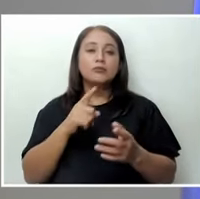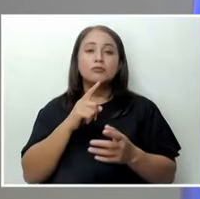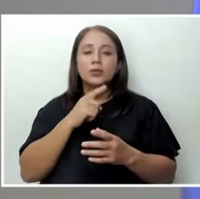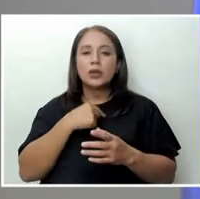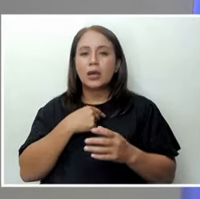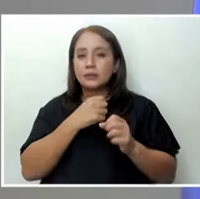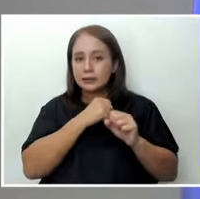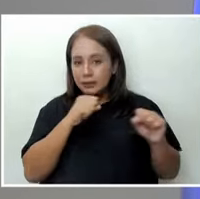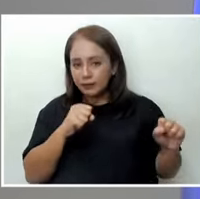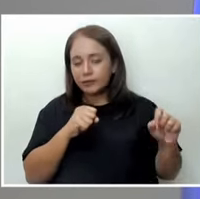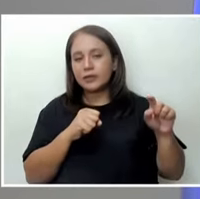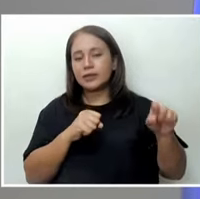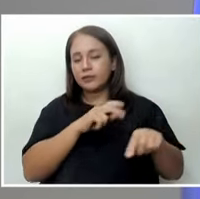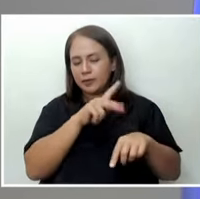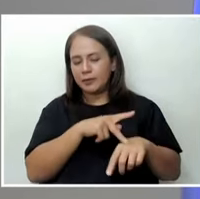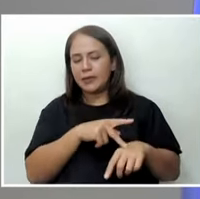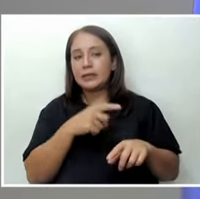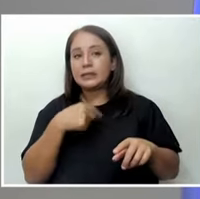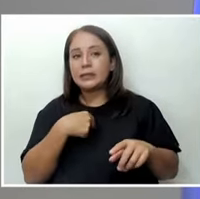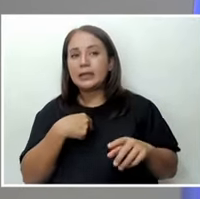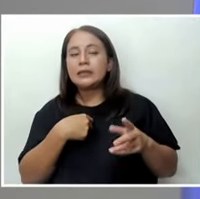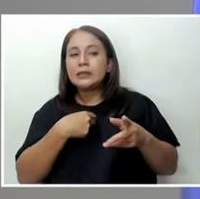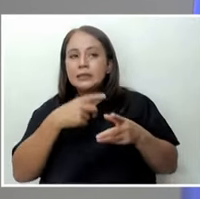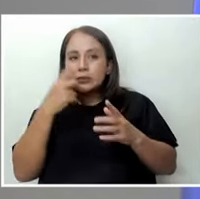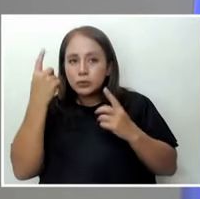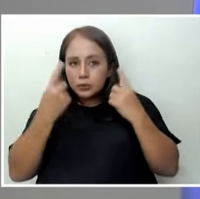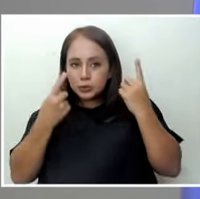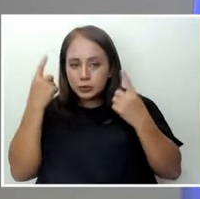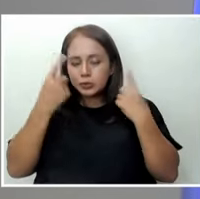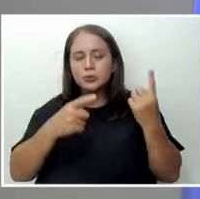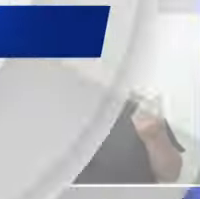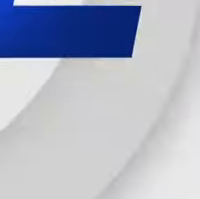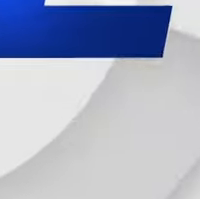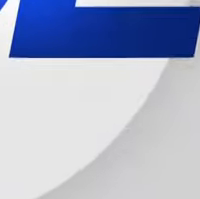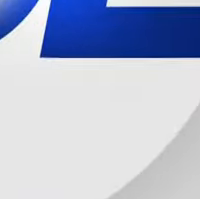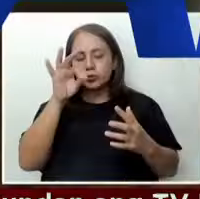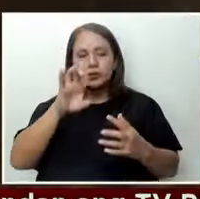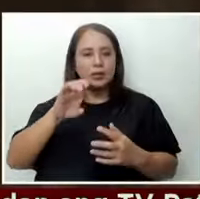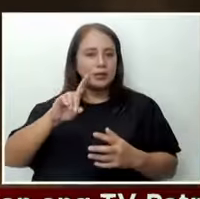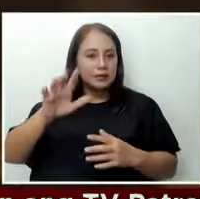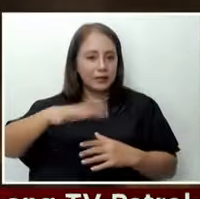ang isinaalang-alang sa pagpili ng EDSA sites.